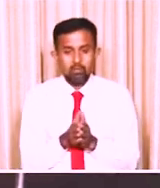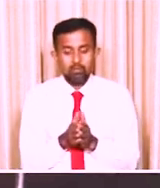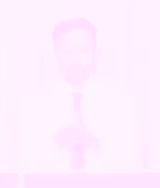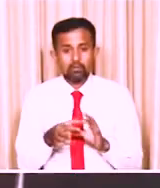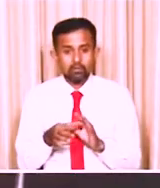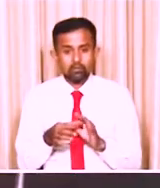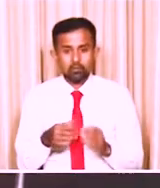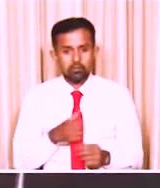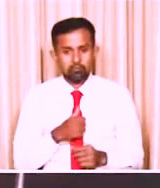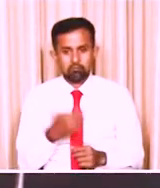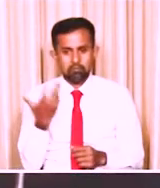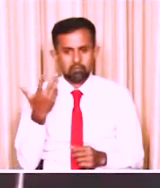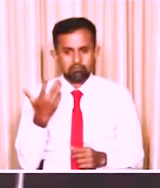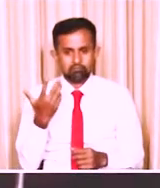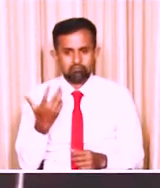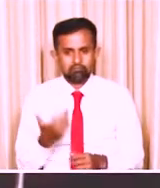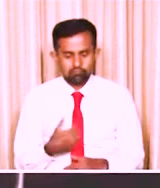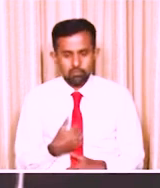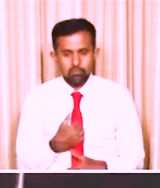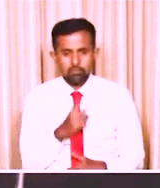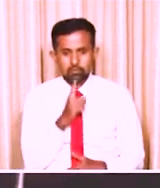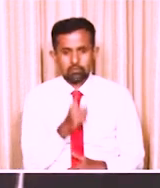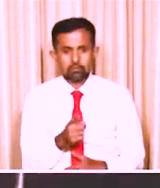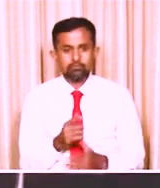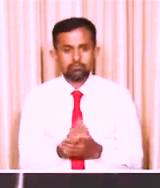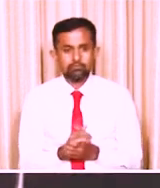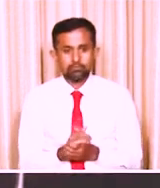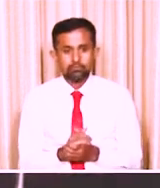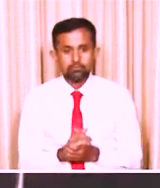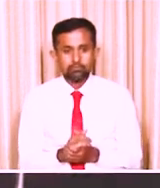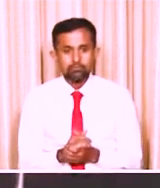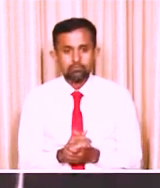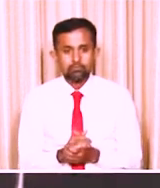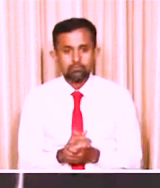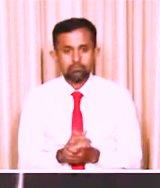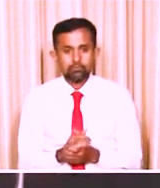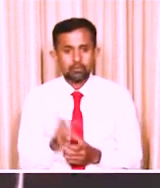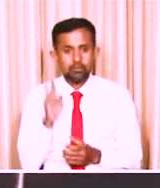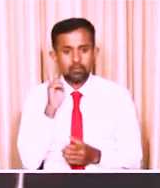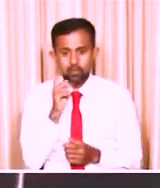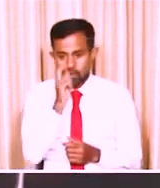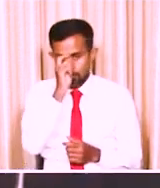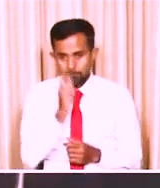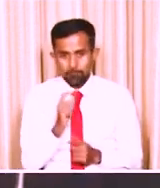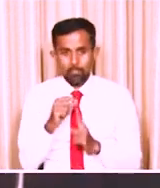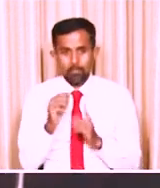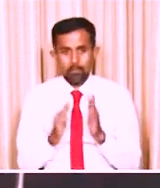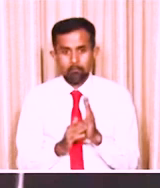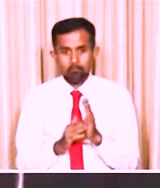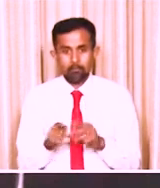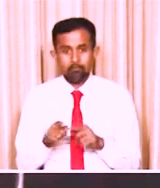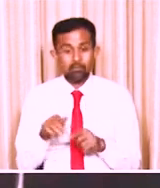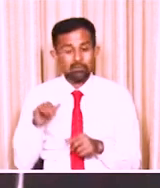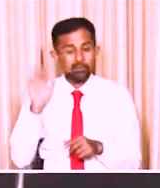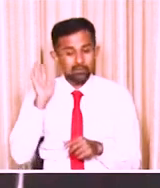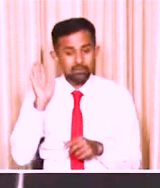கோரிக்கொள்ள விரும்புகின்றேன். அதே போல சில்வர் பார்க் ஒயில் ரிஃபைனரி ஒன்று ரணில் விக்ரமசிங்க அவர்கள் ஜனா பிரைம் மினிஸ்டராக இருக்கின்ற பொழுது சஜித் பிரேமதாஸ் அவர்கள்